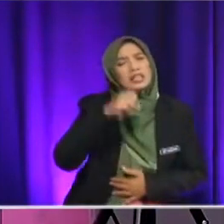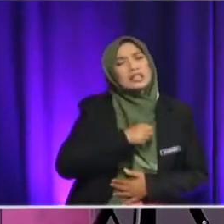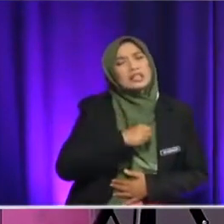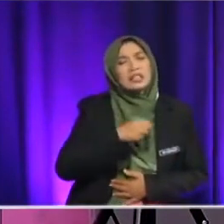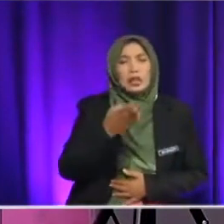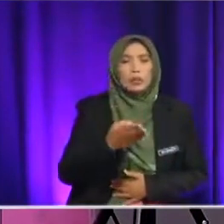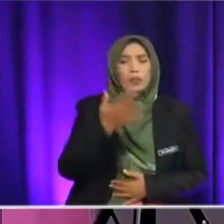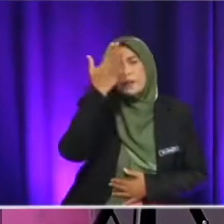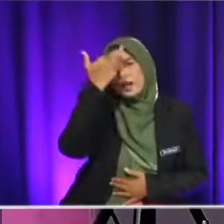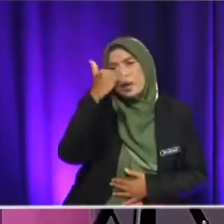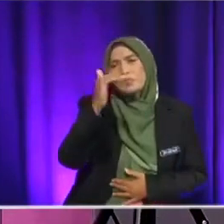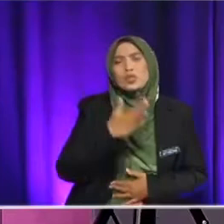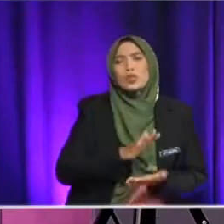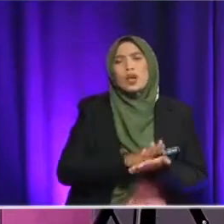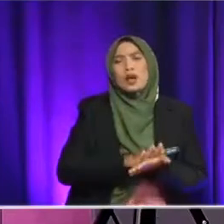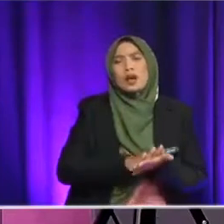ya sekolah?